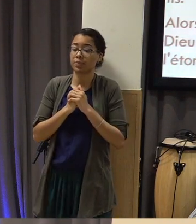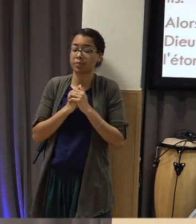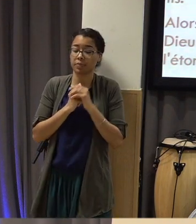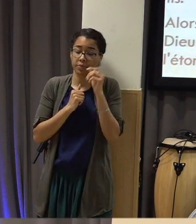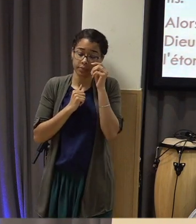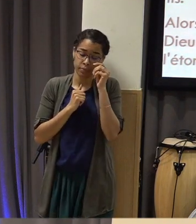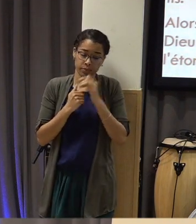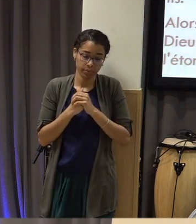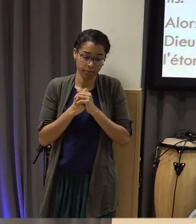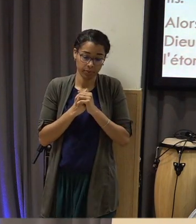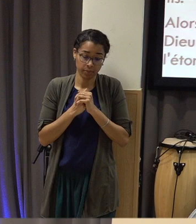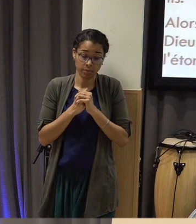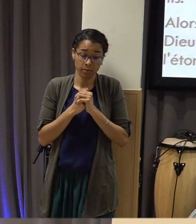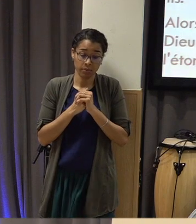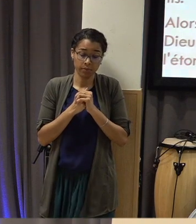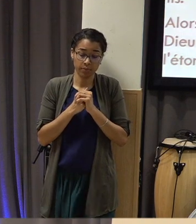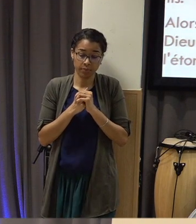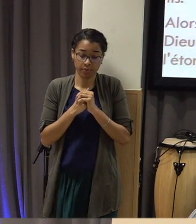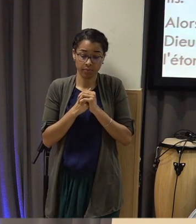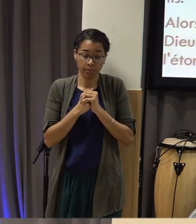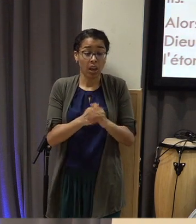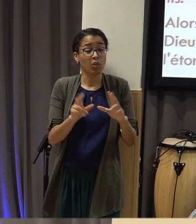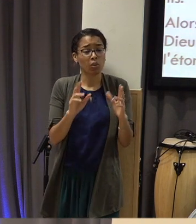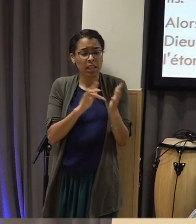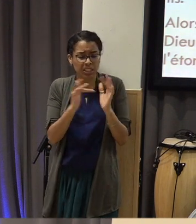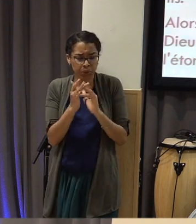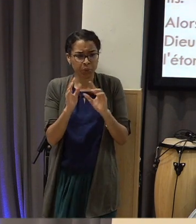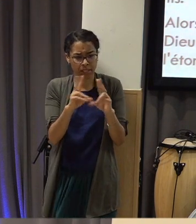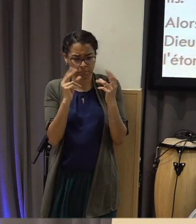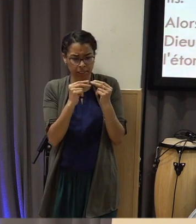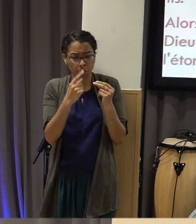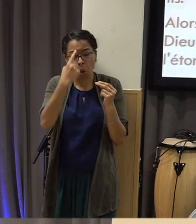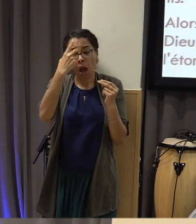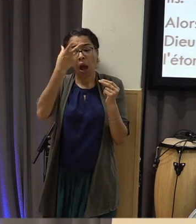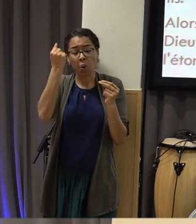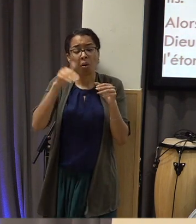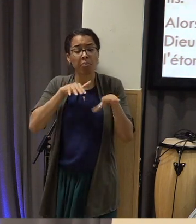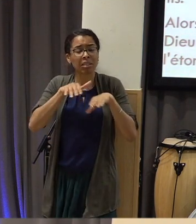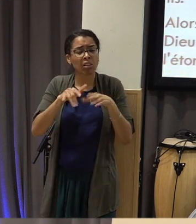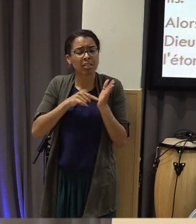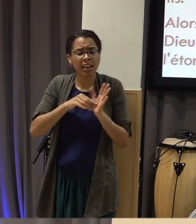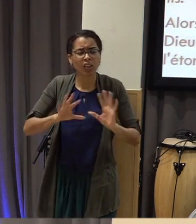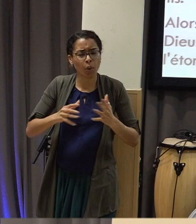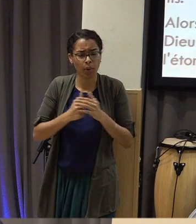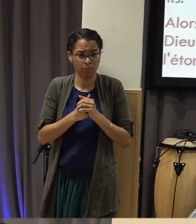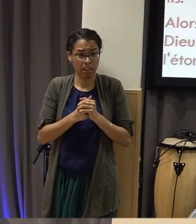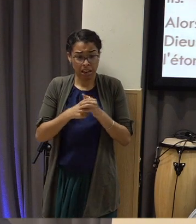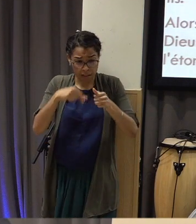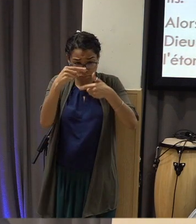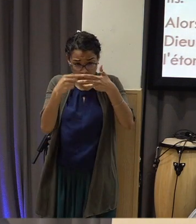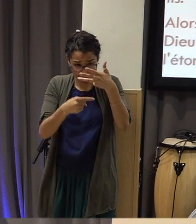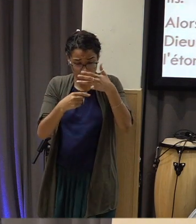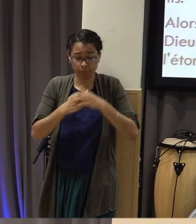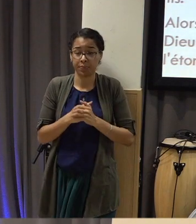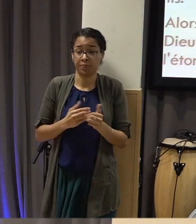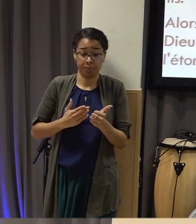sa démonstration, il nous permet de mieux comprendre le mécanisme de la dette. Parce que dans la dette, il y a plusieurs parties en présence.